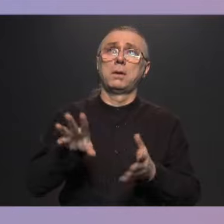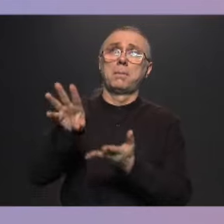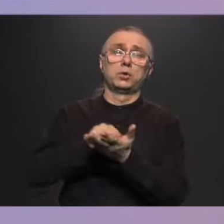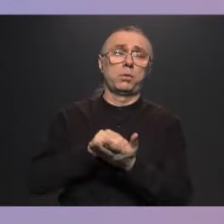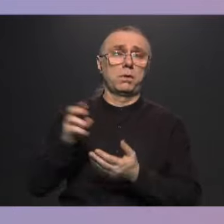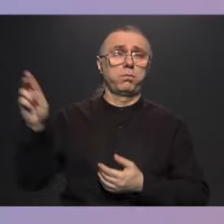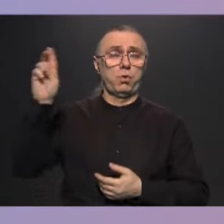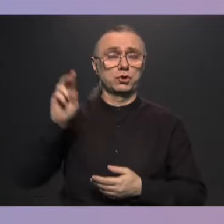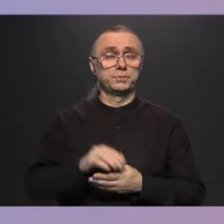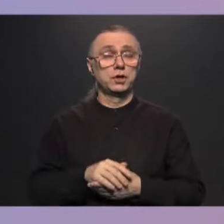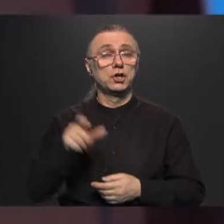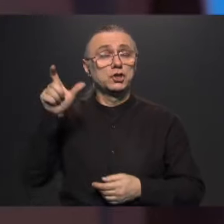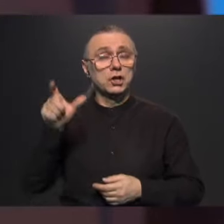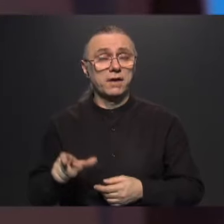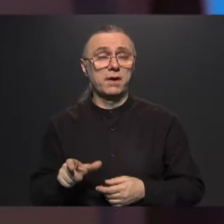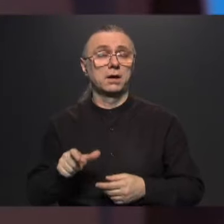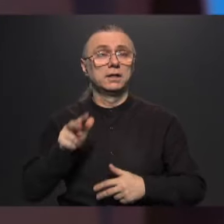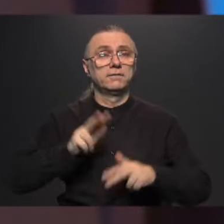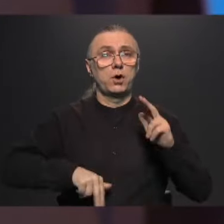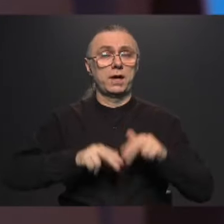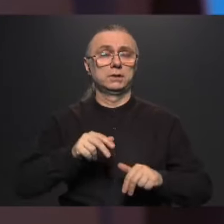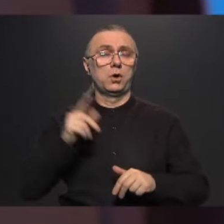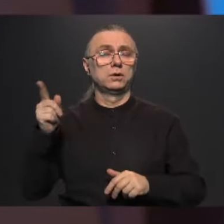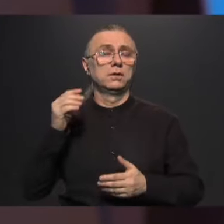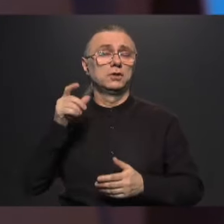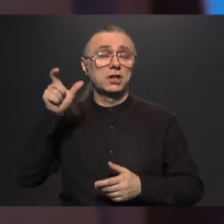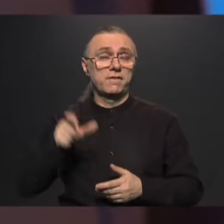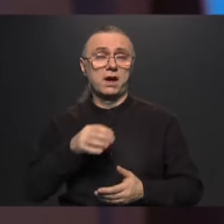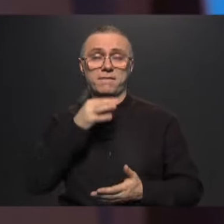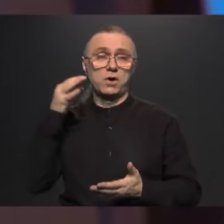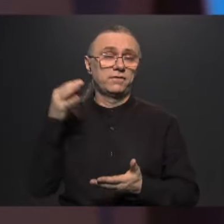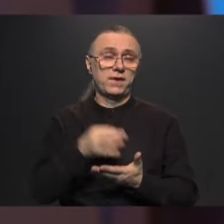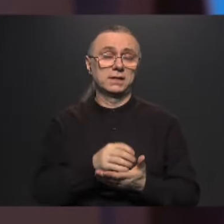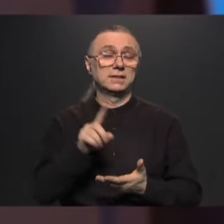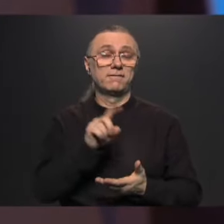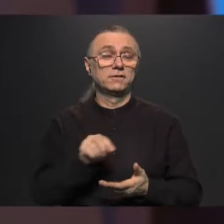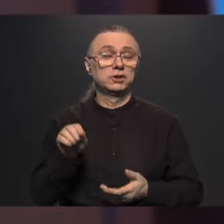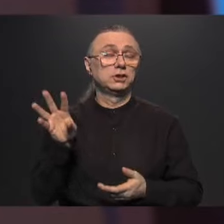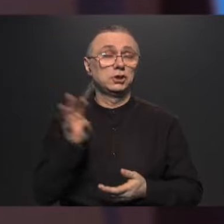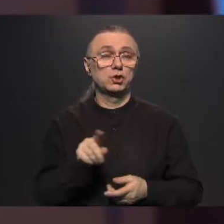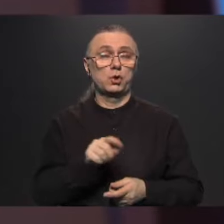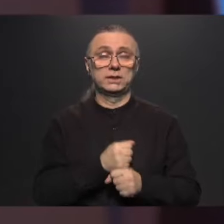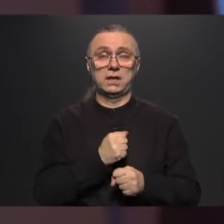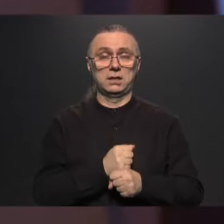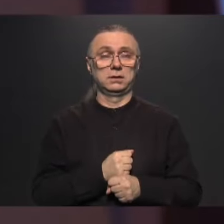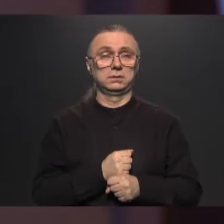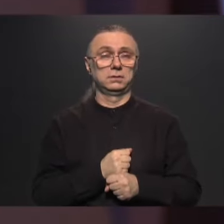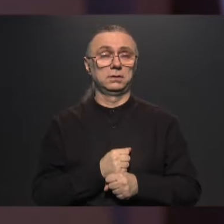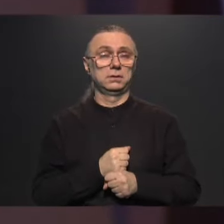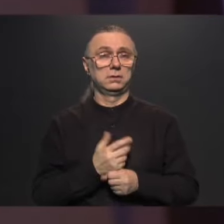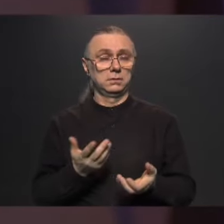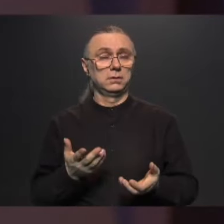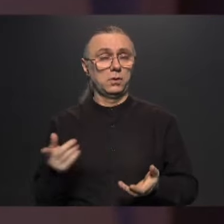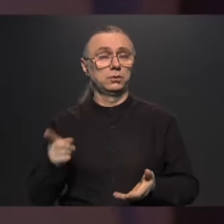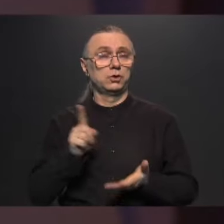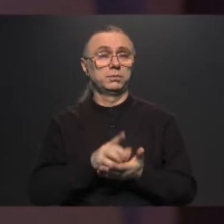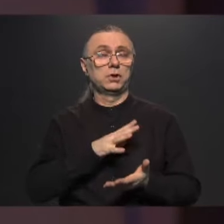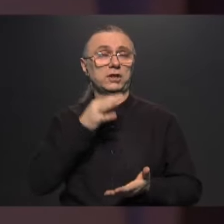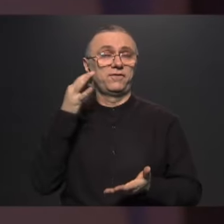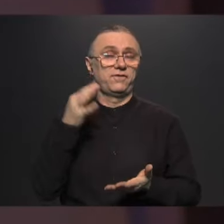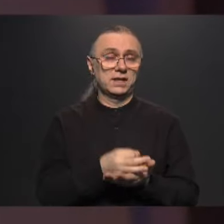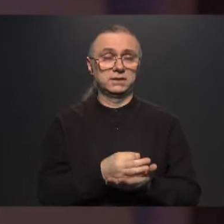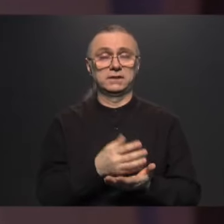творец, и в ответе за то, что делает. Вот в этом и есть образ и подобие Божие. То есть творить и быть в ответственности за свои поступки.